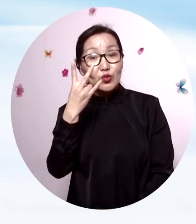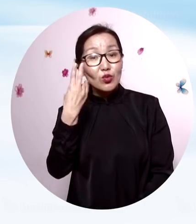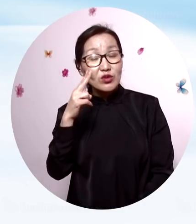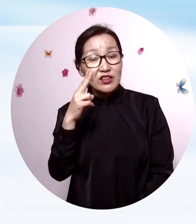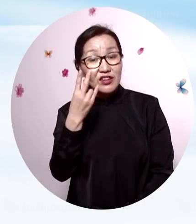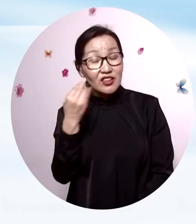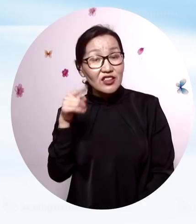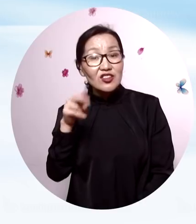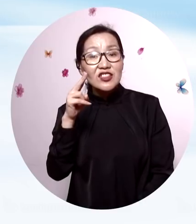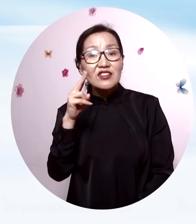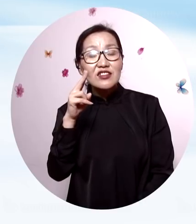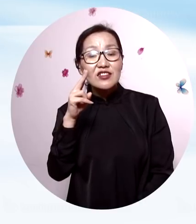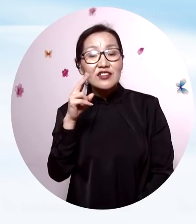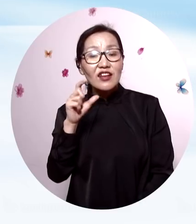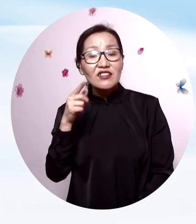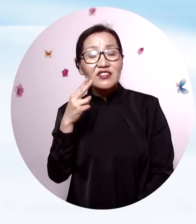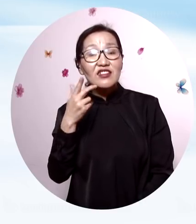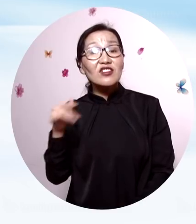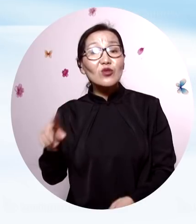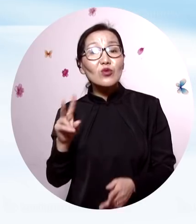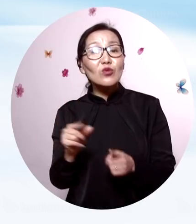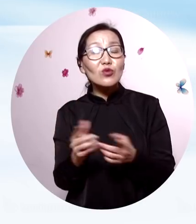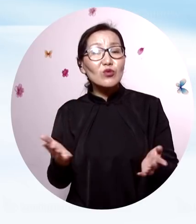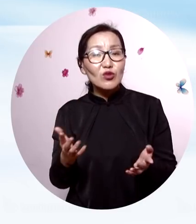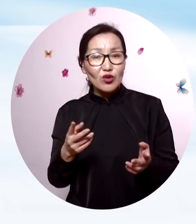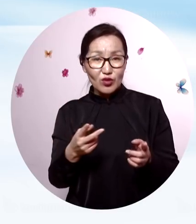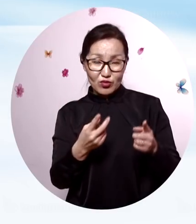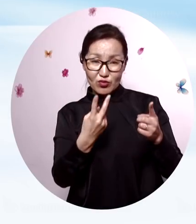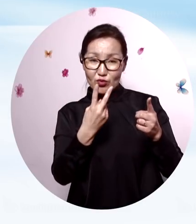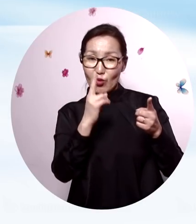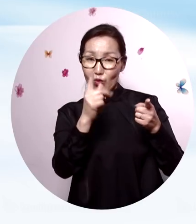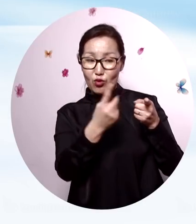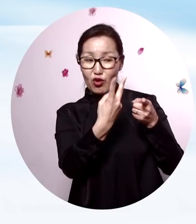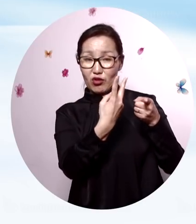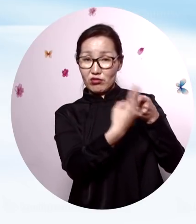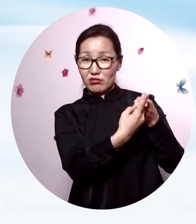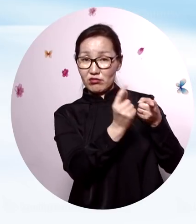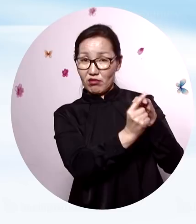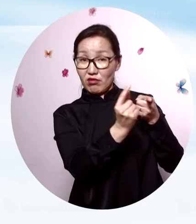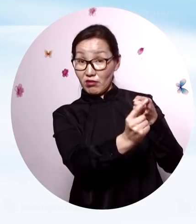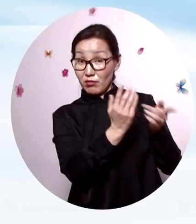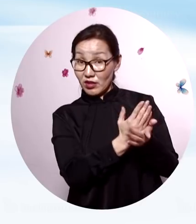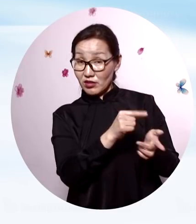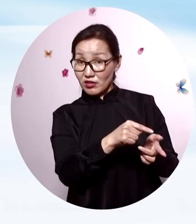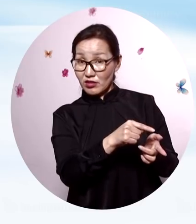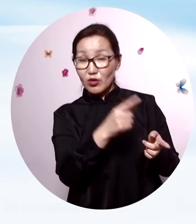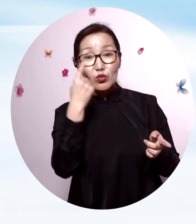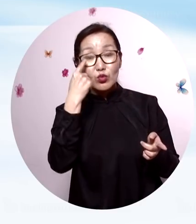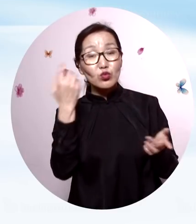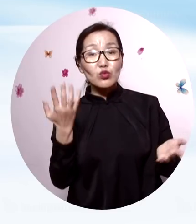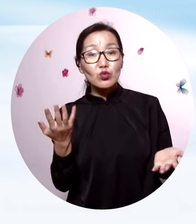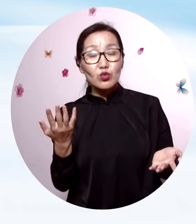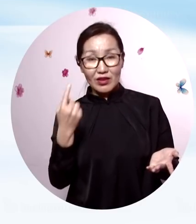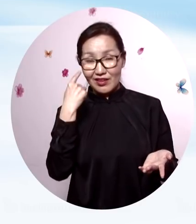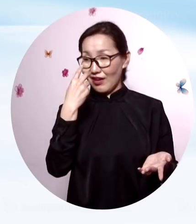нүдний цэцгийг гэсэн үг байна. За, нүдний цэцгийг гэсэн үг маань хоёр үгнээс бүтсэн байна. Хоёр үгнээс бүтэхдээ нүд